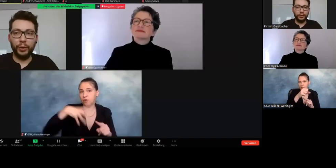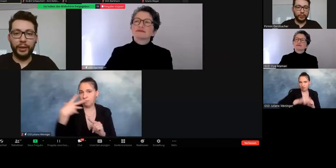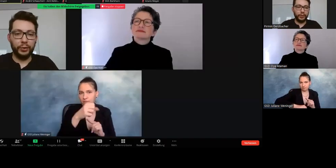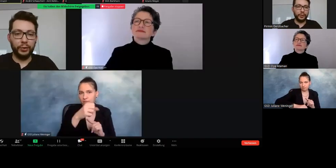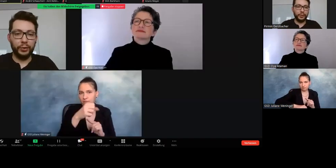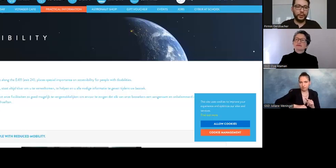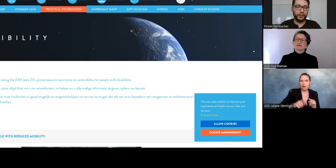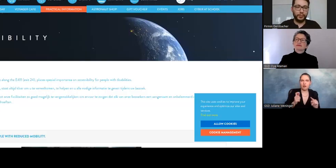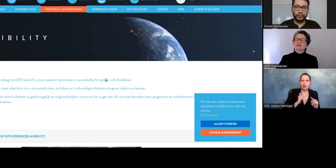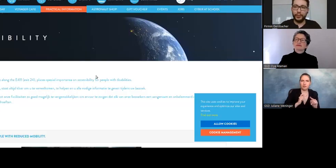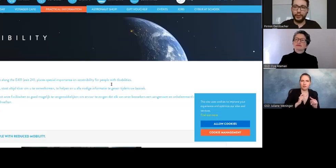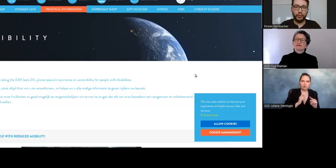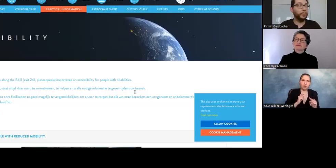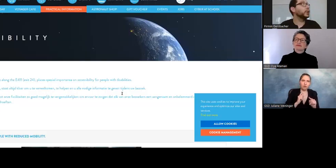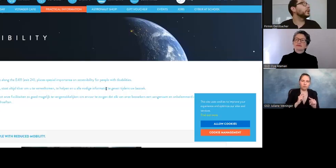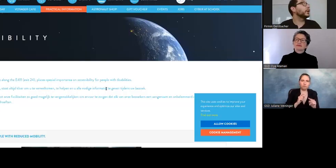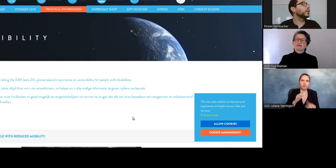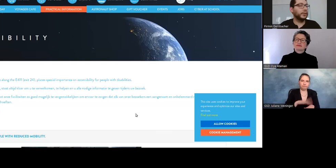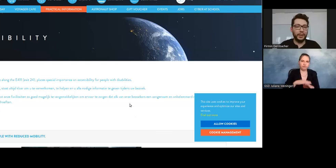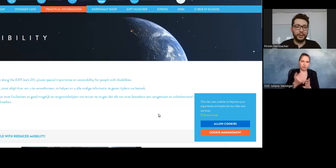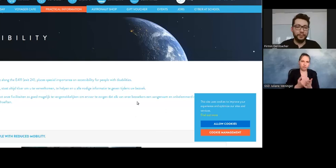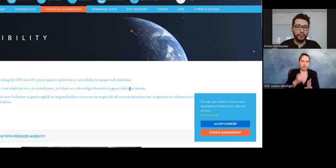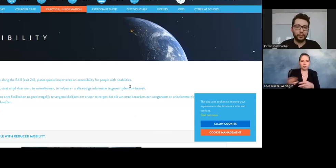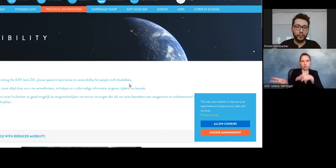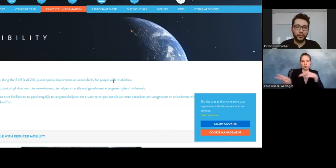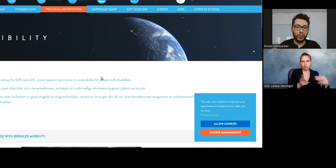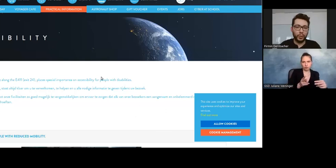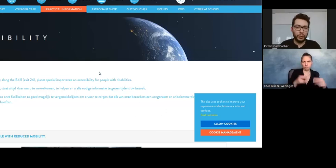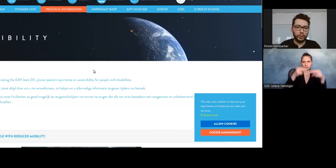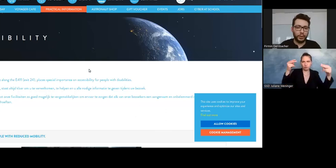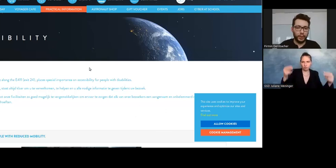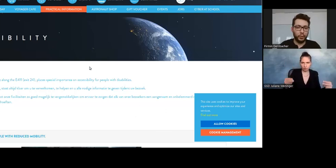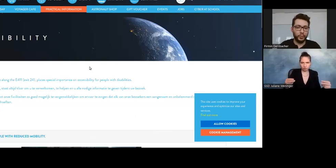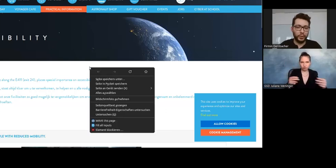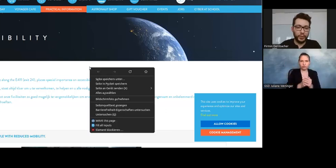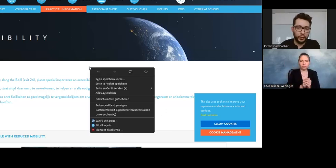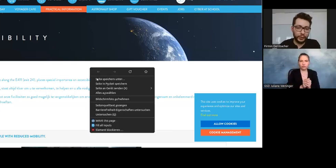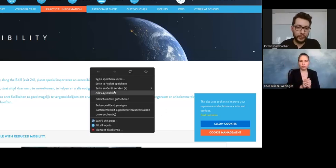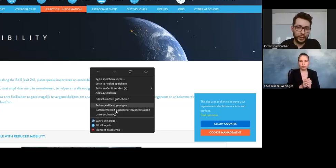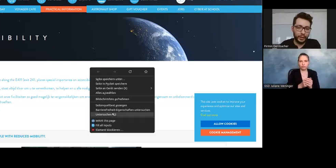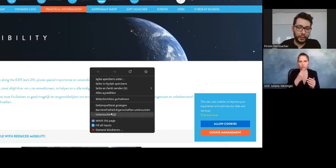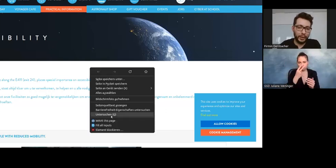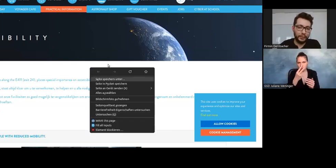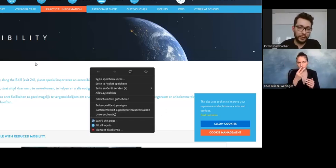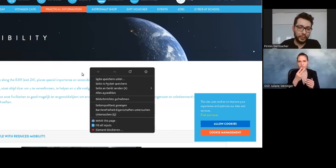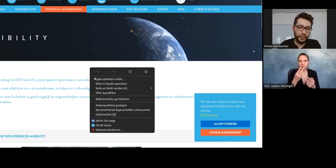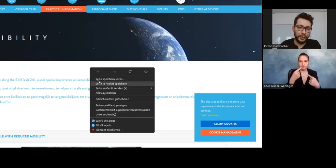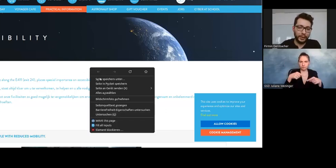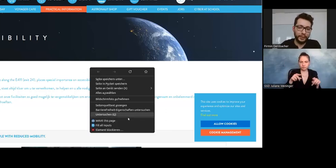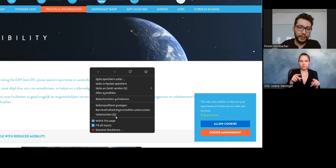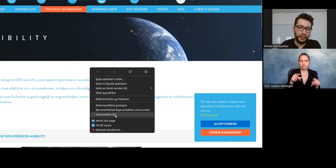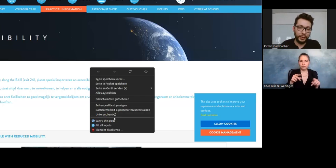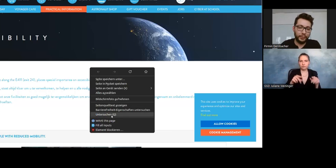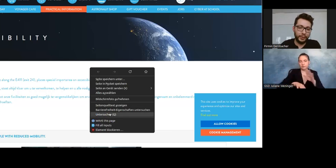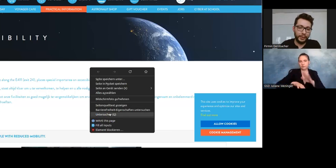nur einen kleinen Schritt. Also ich bin jetzt nochmal wieder auf der Seite und genau, gucken wir doch mal kurz ins Markup rein. Also ich mache jetzt